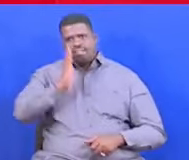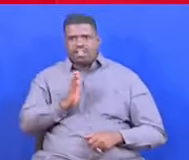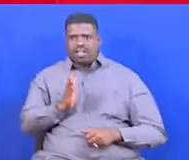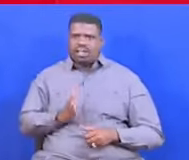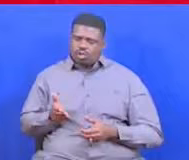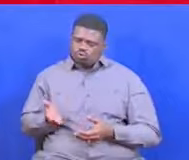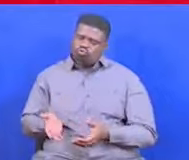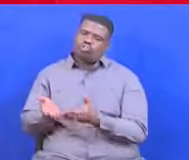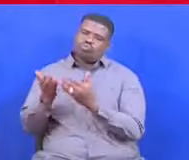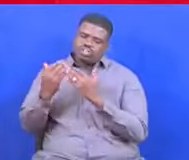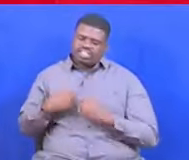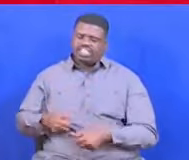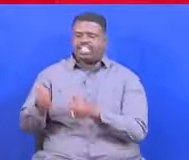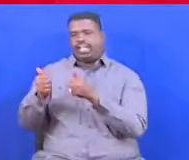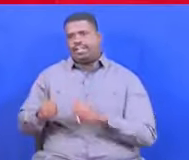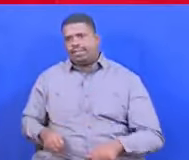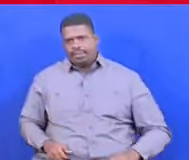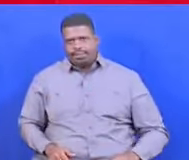kuweza kujiwezesha.